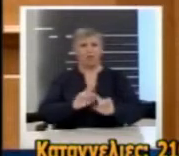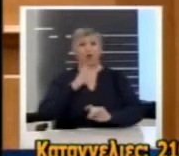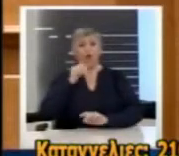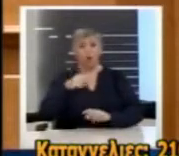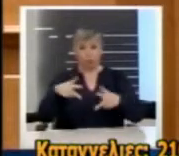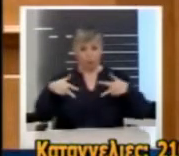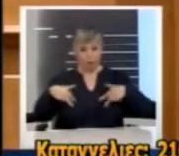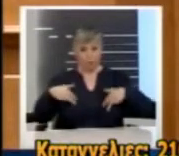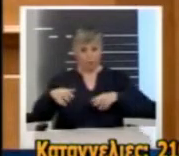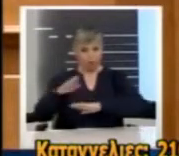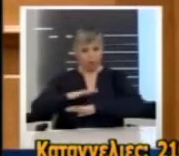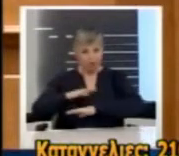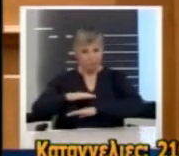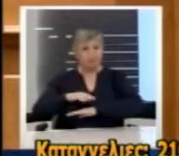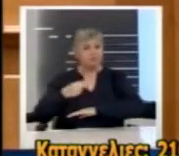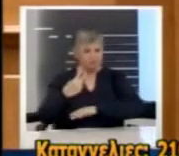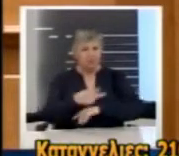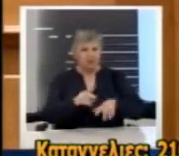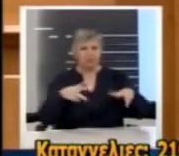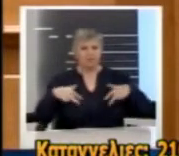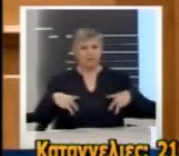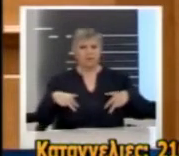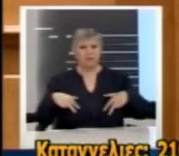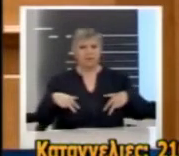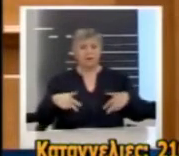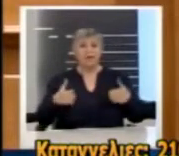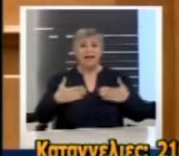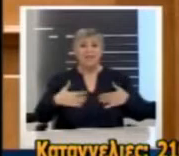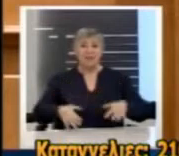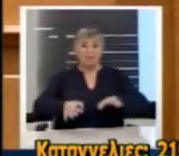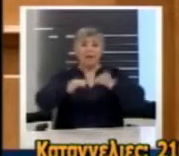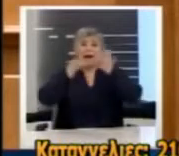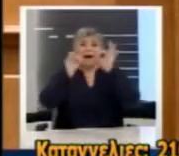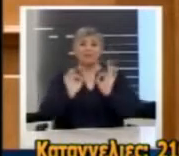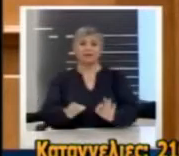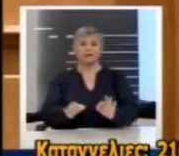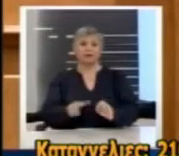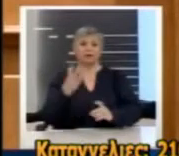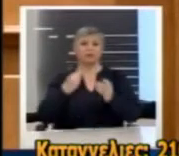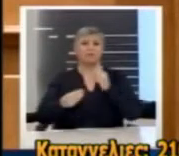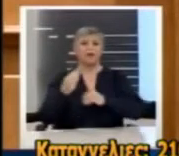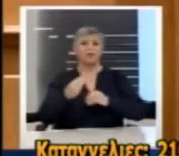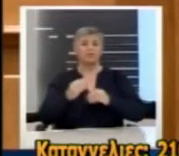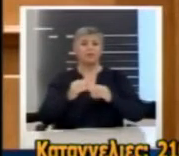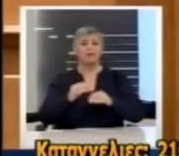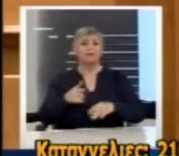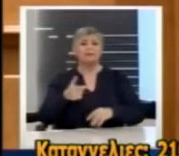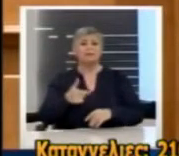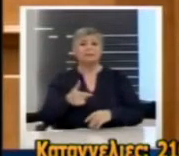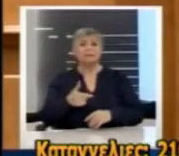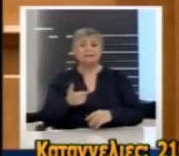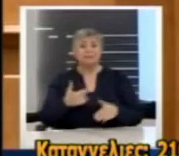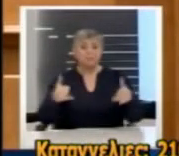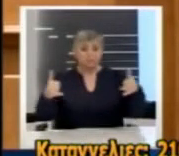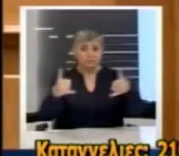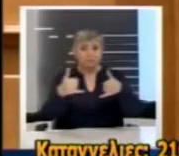κυβέρνησης. Να μάθουμε ακριβώς τι είπαν 12 φορές, επαναλαμβάνω,